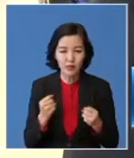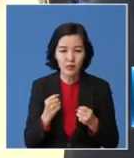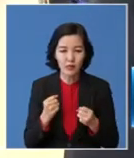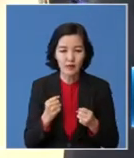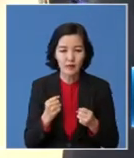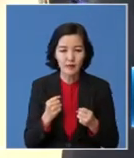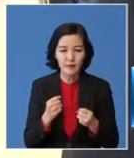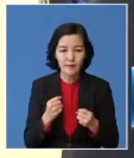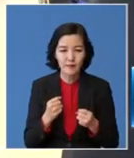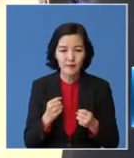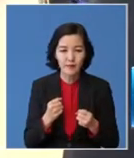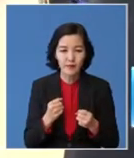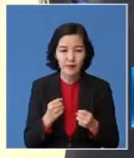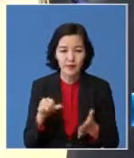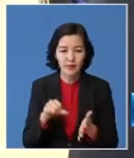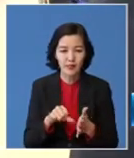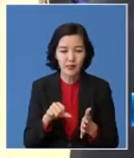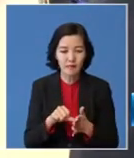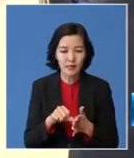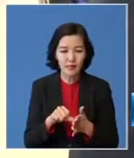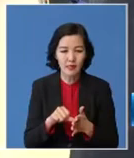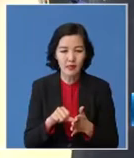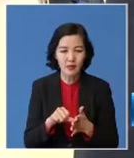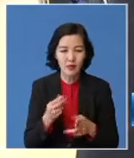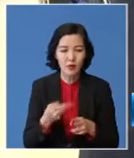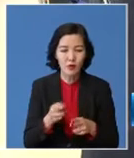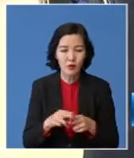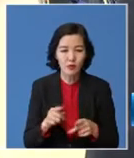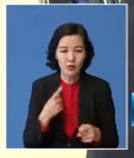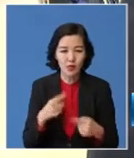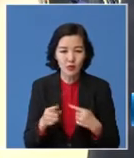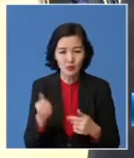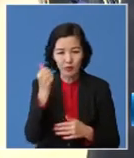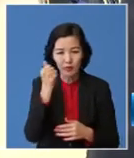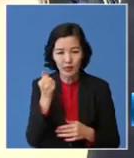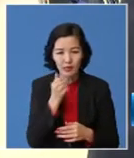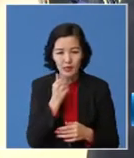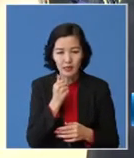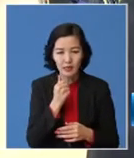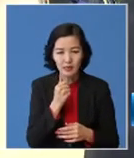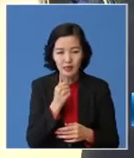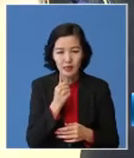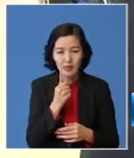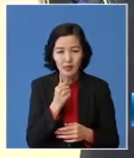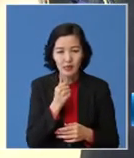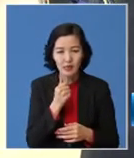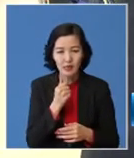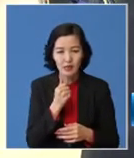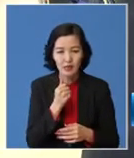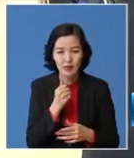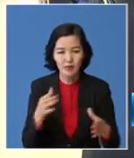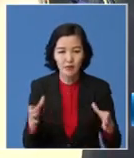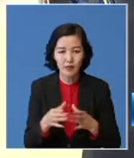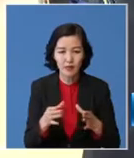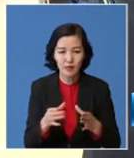Данный чемпионат является представительным очень. Особую благодарность хотелось бы выразить, естественно, Федерации